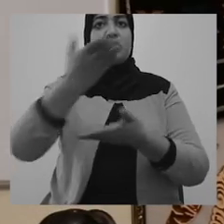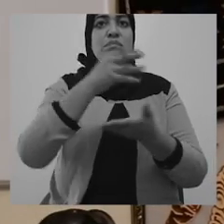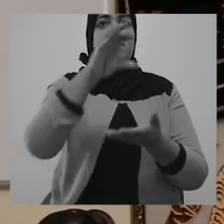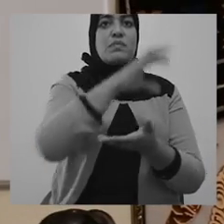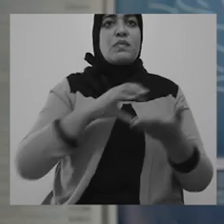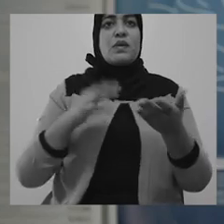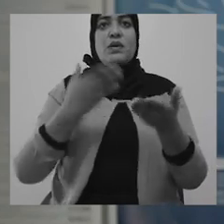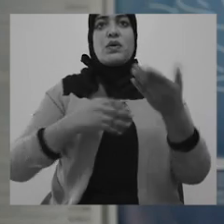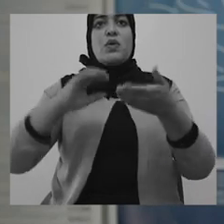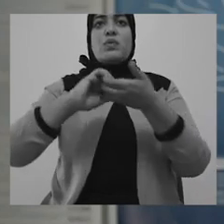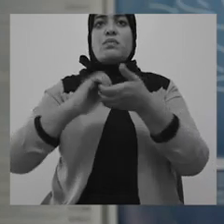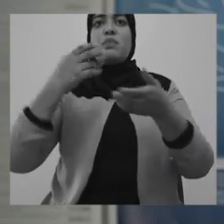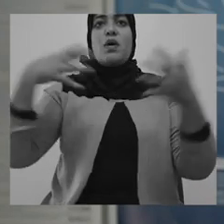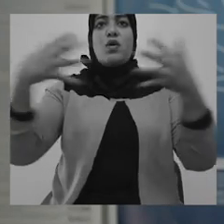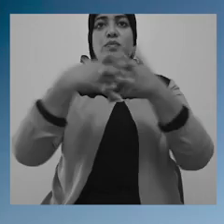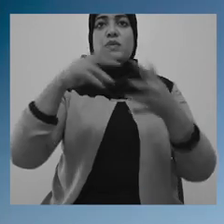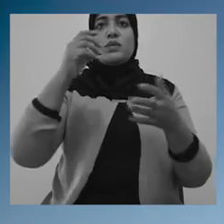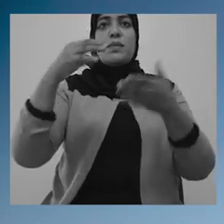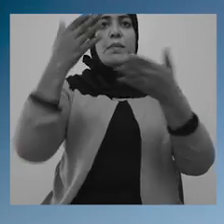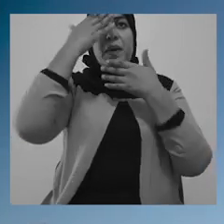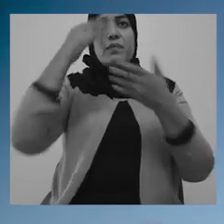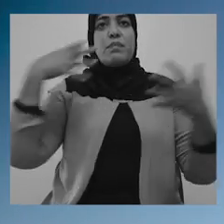les organisations du Maghreb et celles du Moyen-Orient.